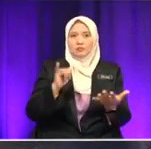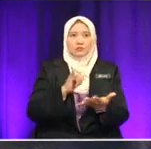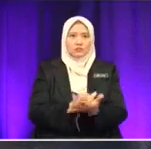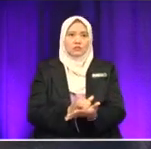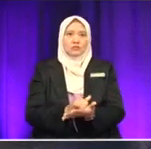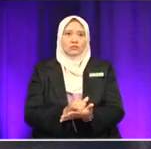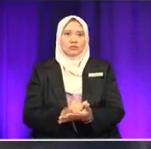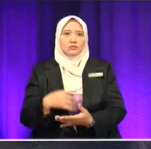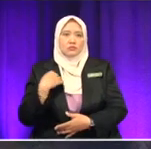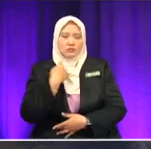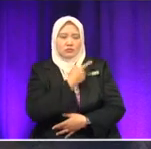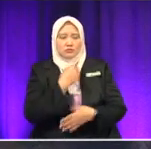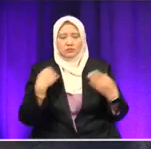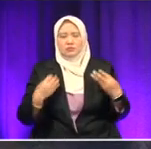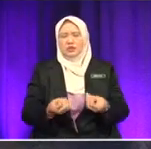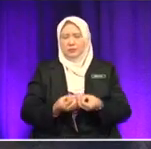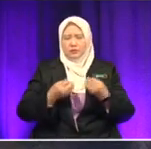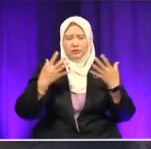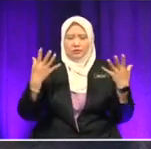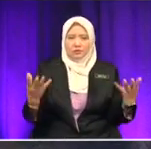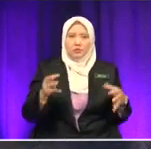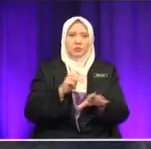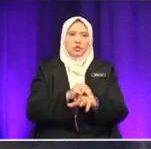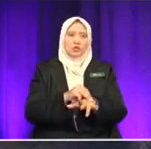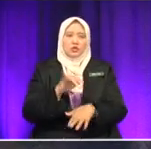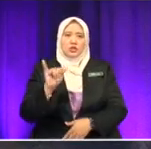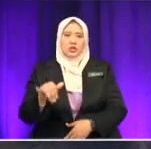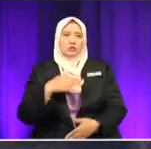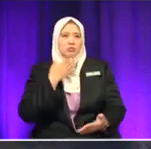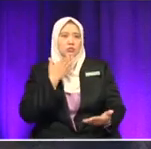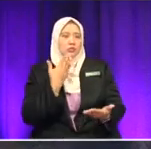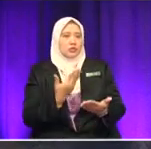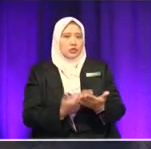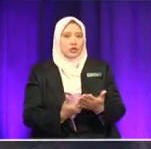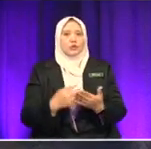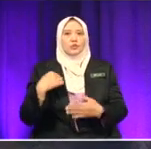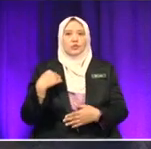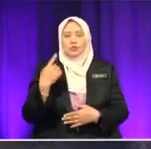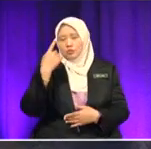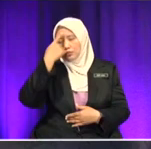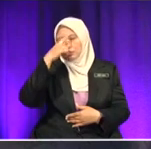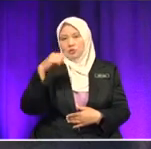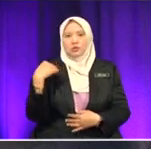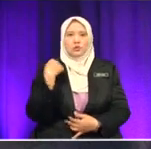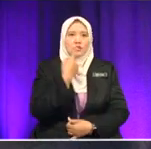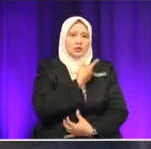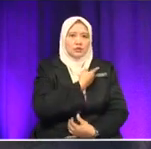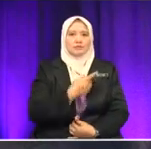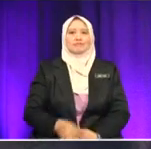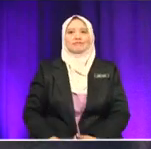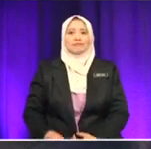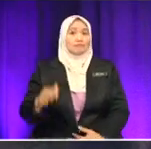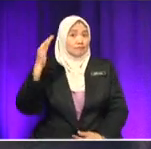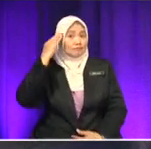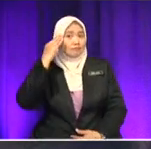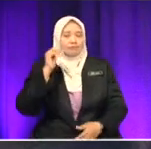baik, kita juga ada banyak mikroorganisma yang baik untuk kita dalam kehidupan kita, dalam sedar ataupun tidak sedar.